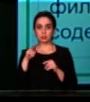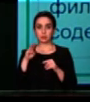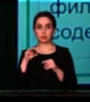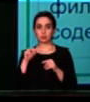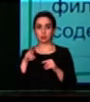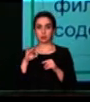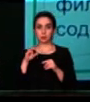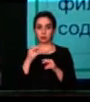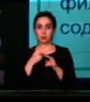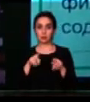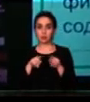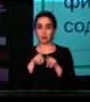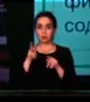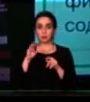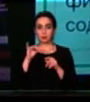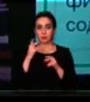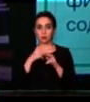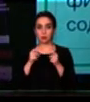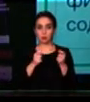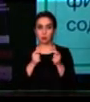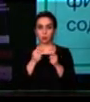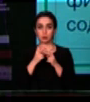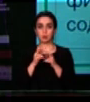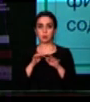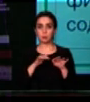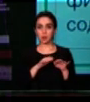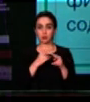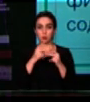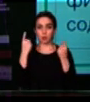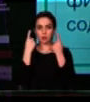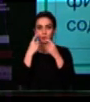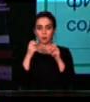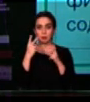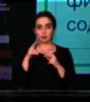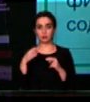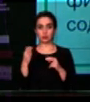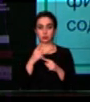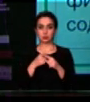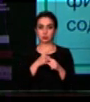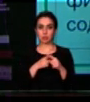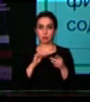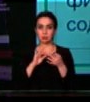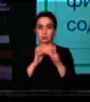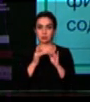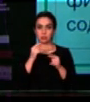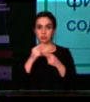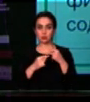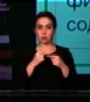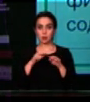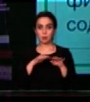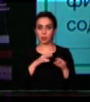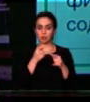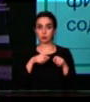программа BrandMauer — это программа, которая управляет потоком информации между двумя частями сети путем фильтрации